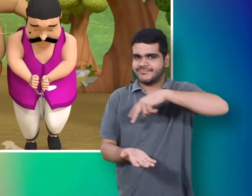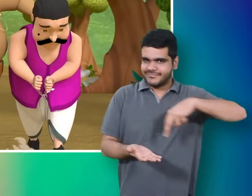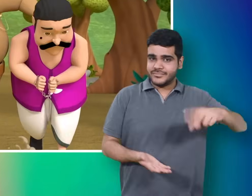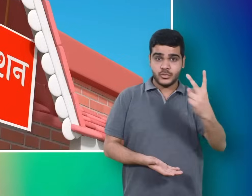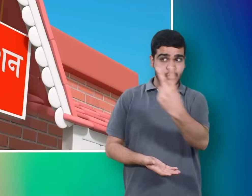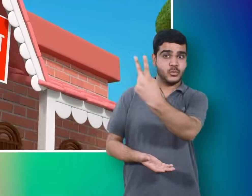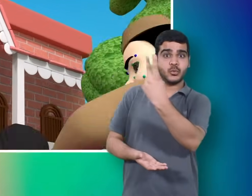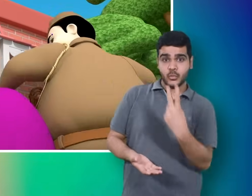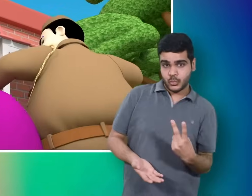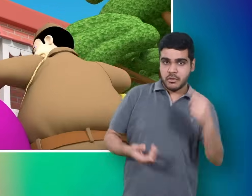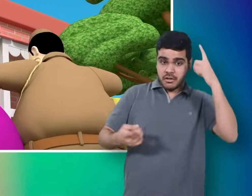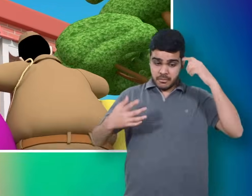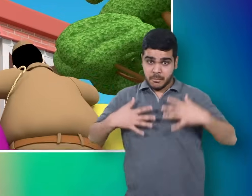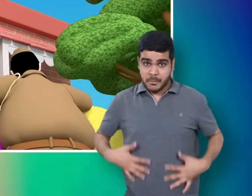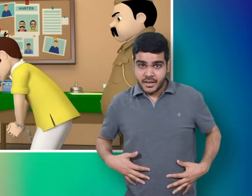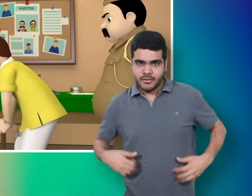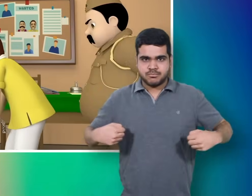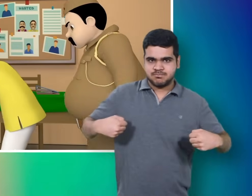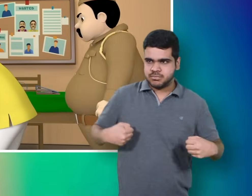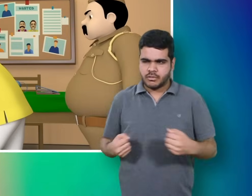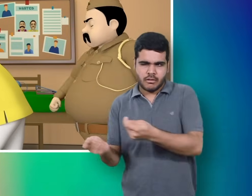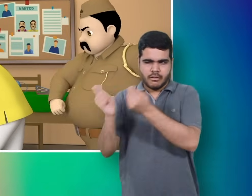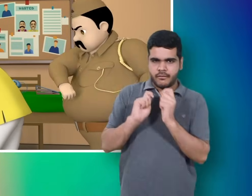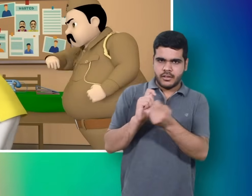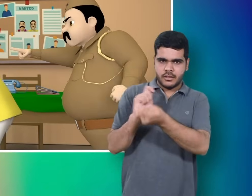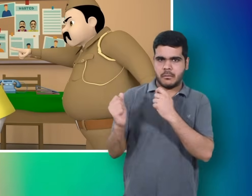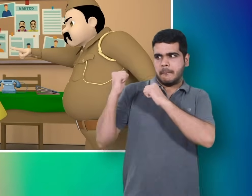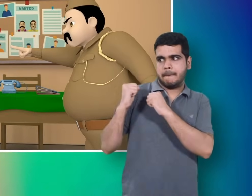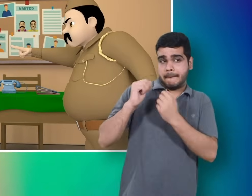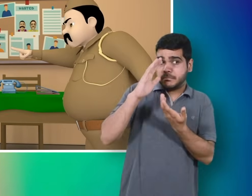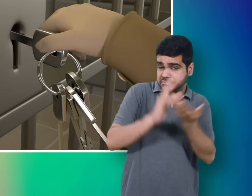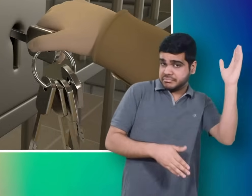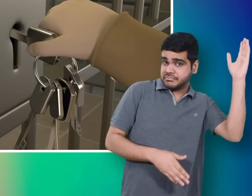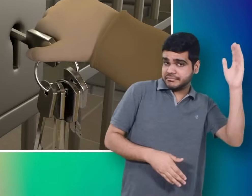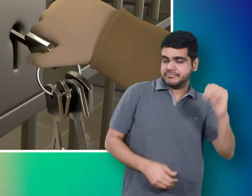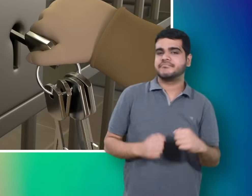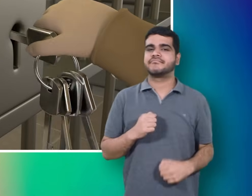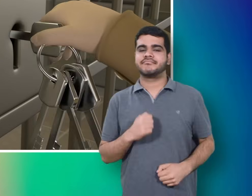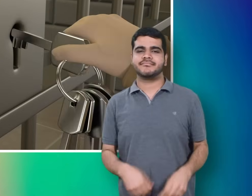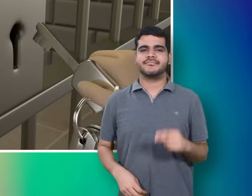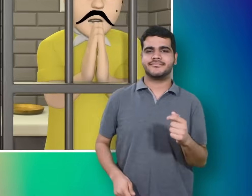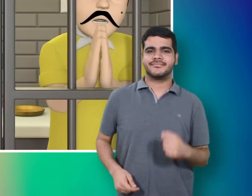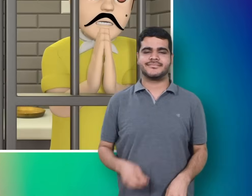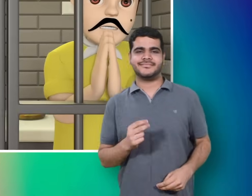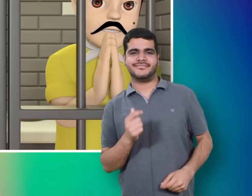ले गए, काले काले मोटे मोटे चोर ले गए।